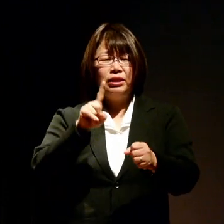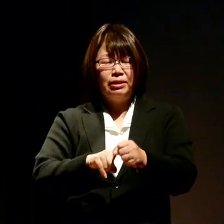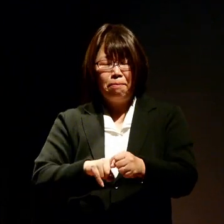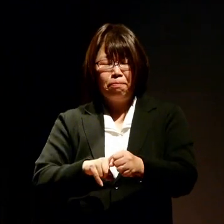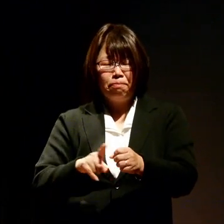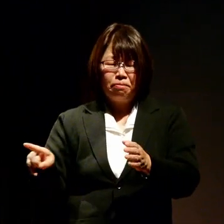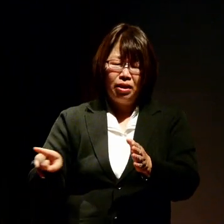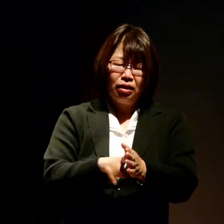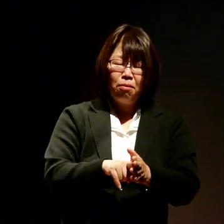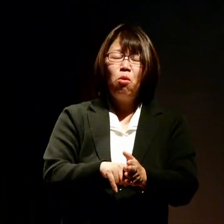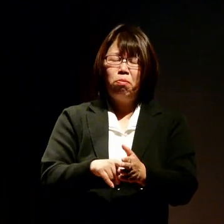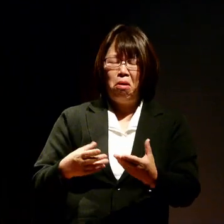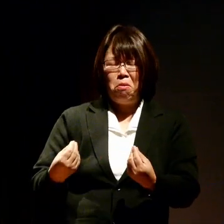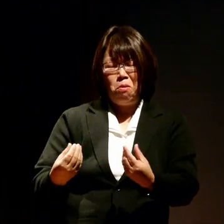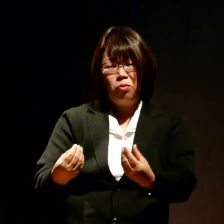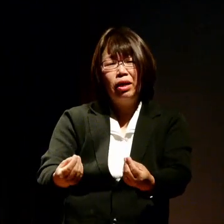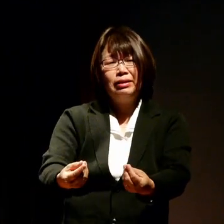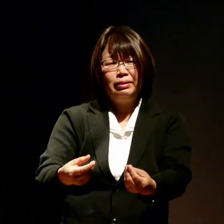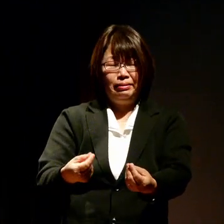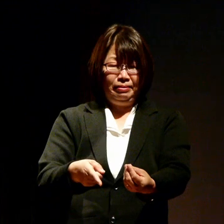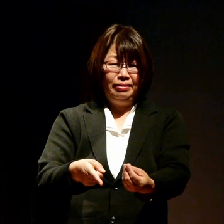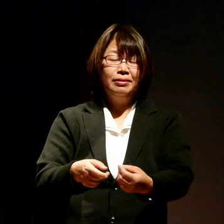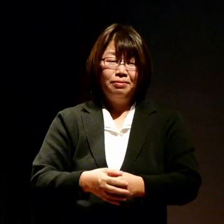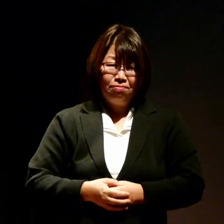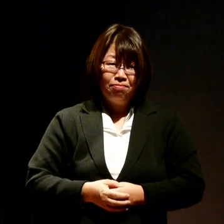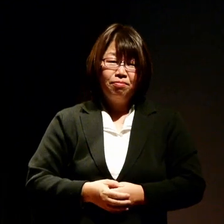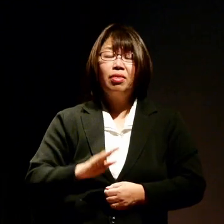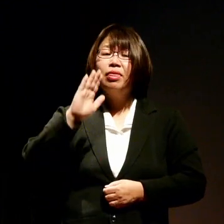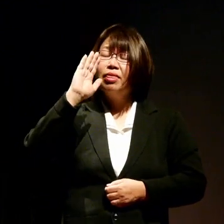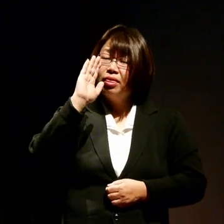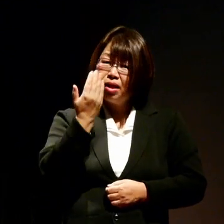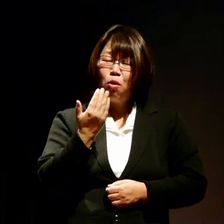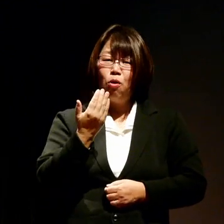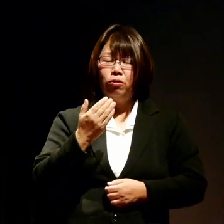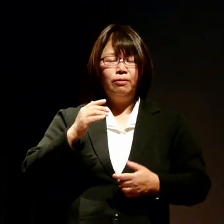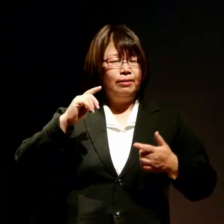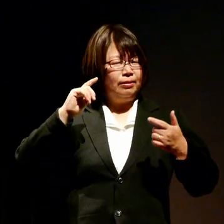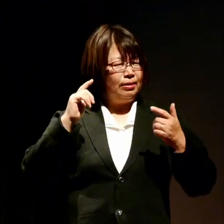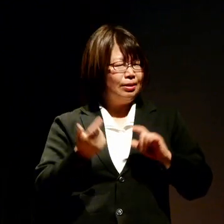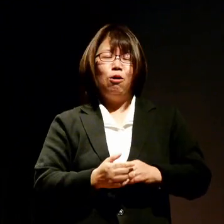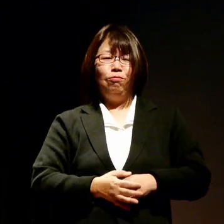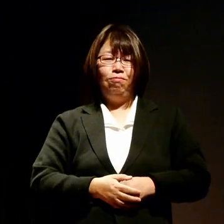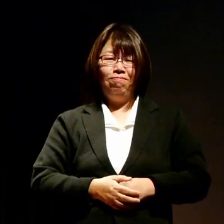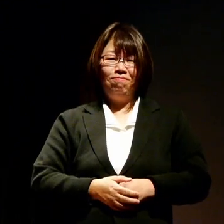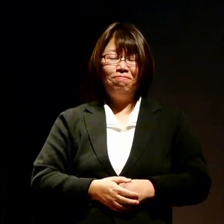まだそれは変わっていません。でも違うんです。